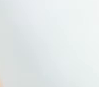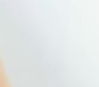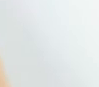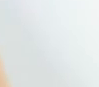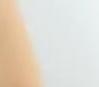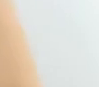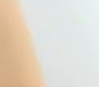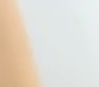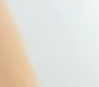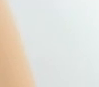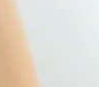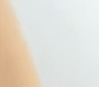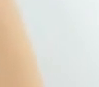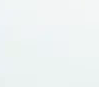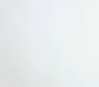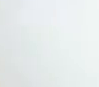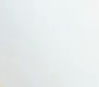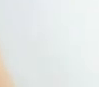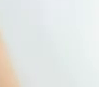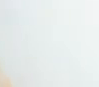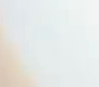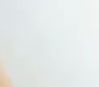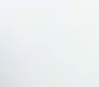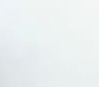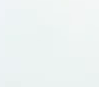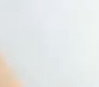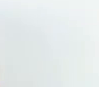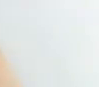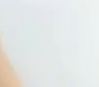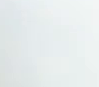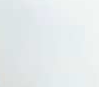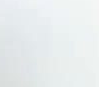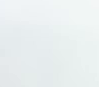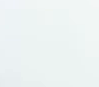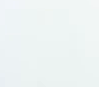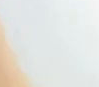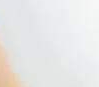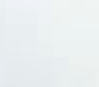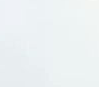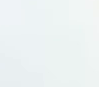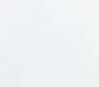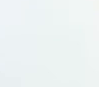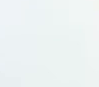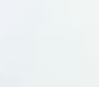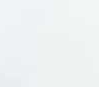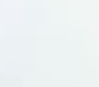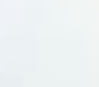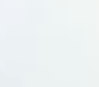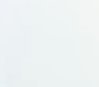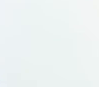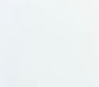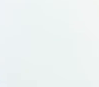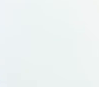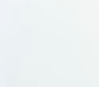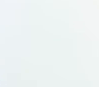qismi hisoblanadi. Turli yoshdagi bolalar uchun to'g'ri tashkil qilingan kun tartibi o'quvchini intizomga chorlaydi. Kun tartibi o'quvchi uchun nega